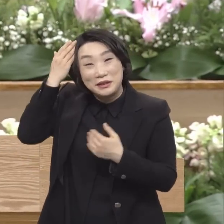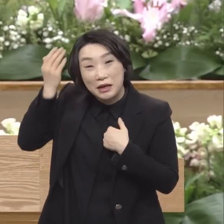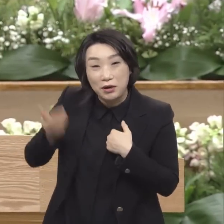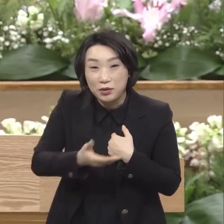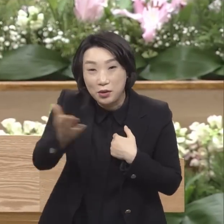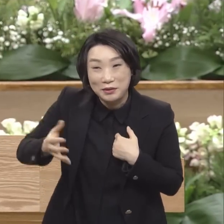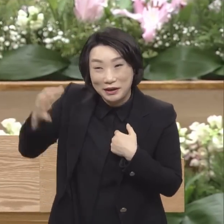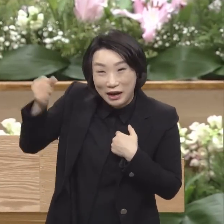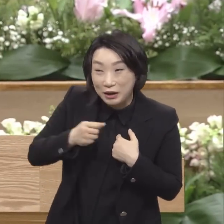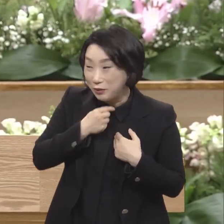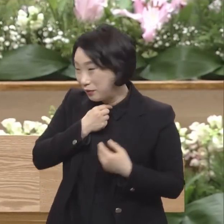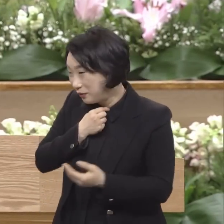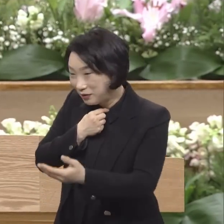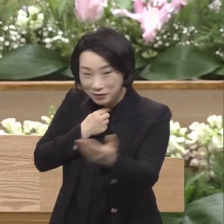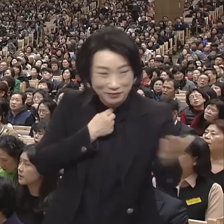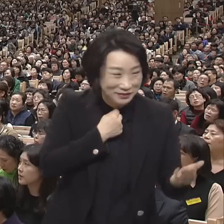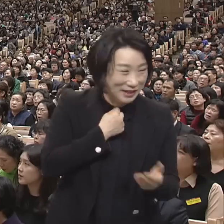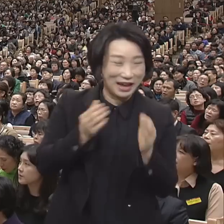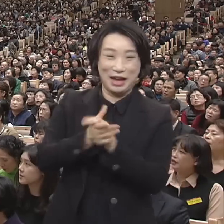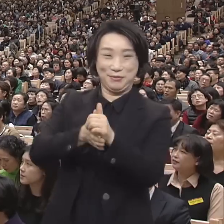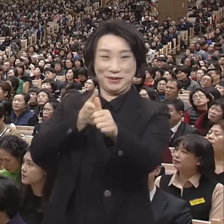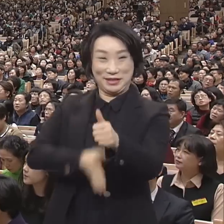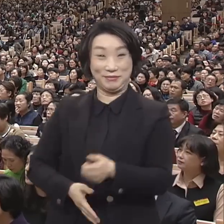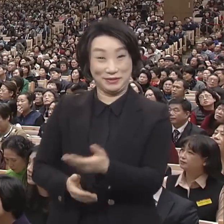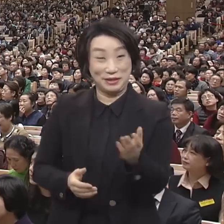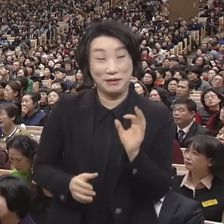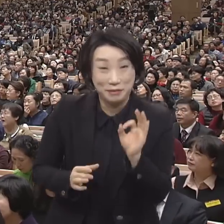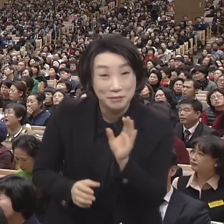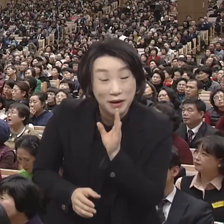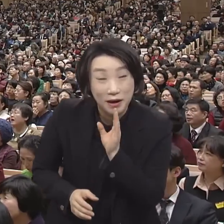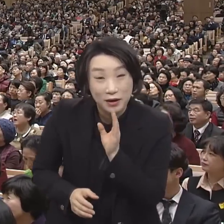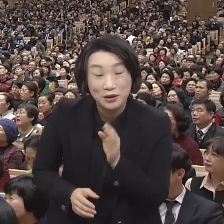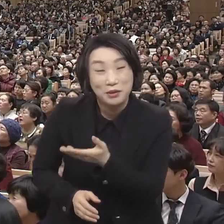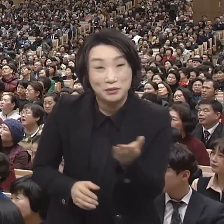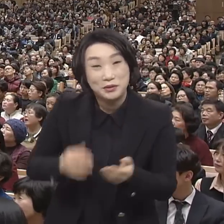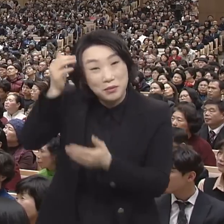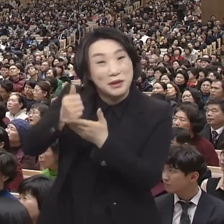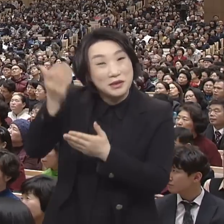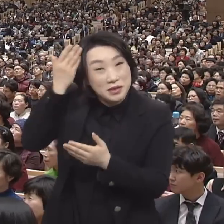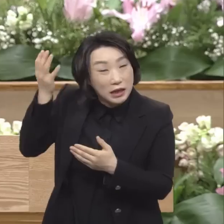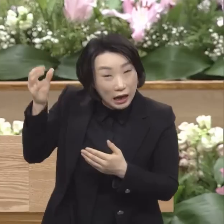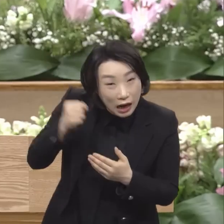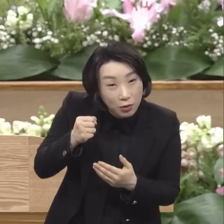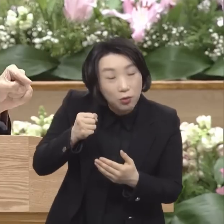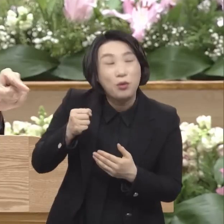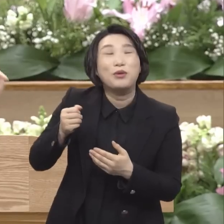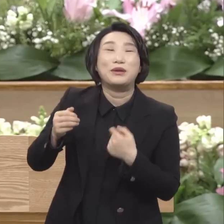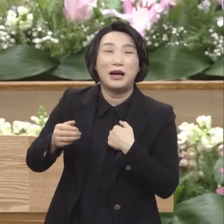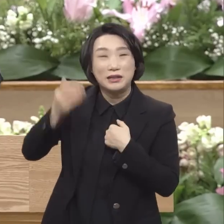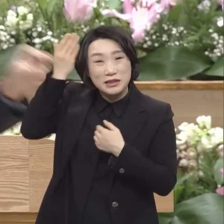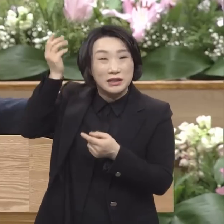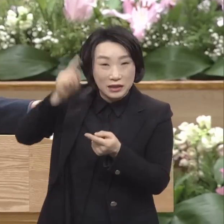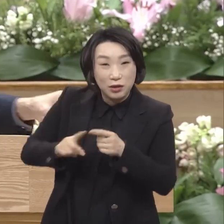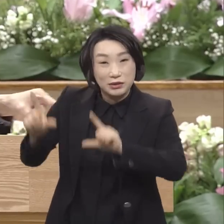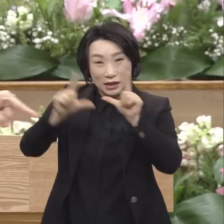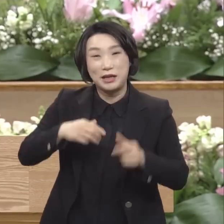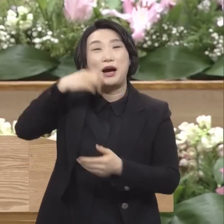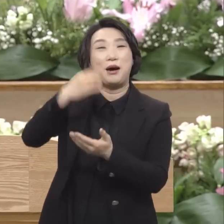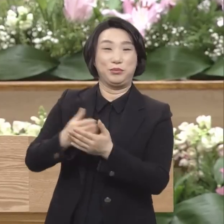여러분의 이게 있기를 원하시면 아멘 합시다. 그 지식이 있기만 한 것이 아니라 지식대로 살게